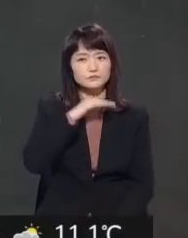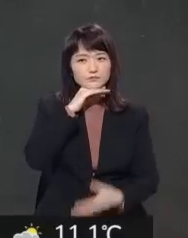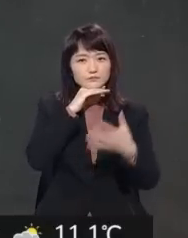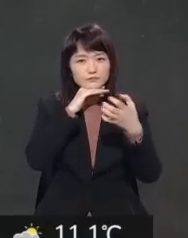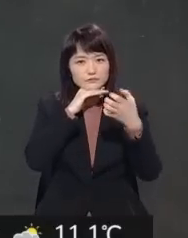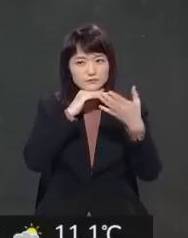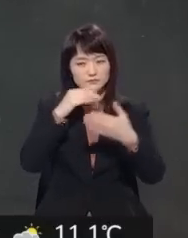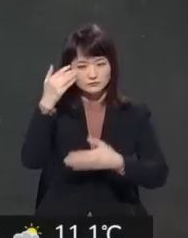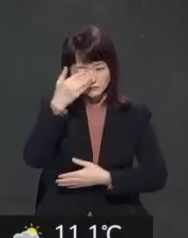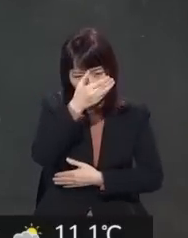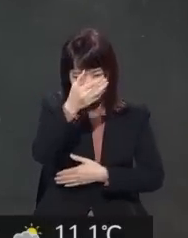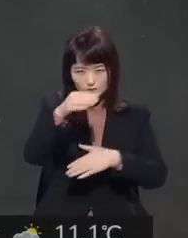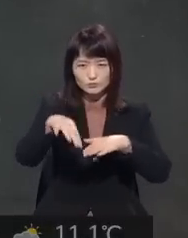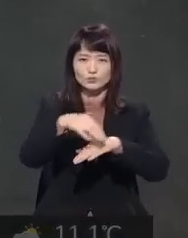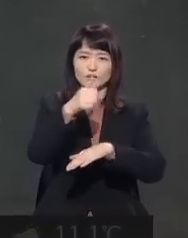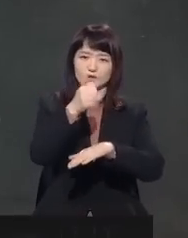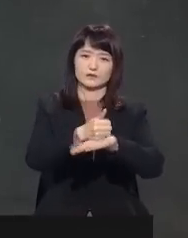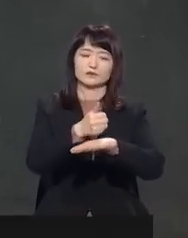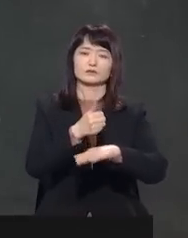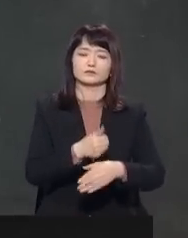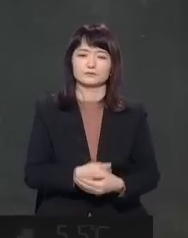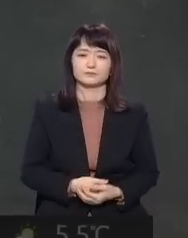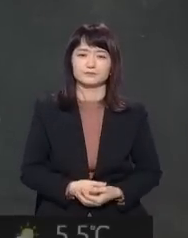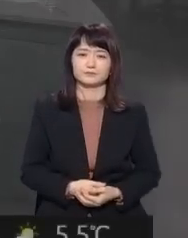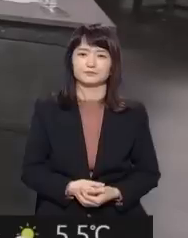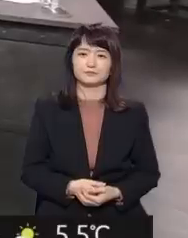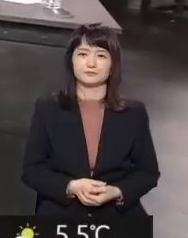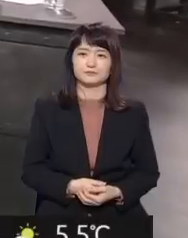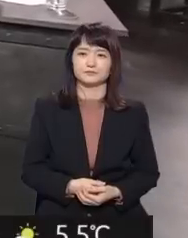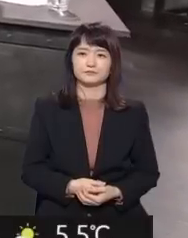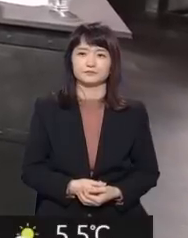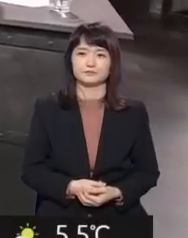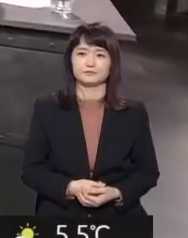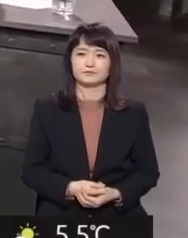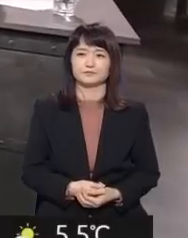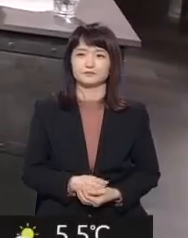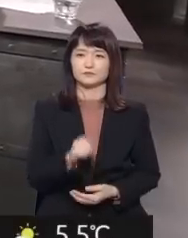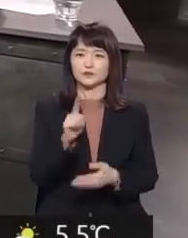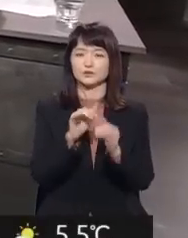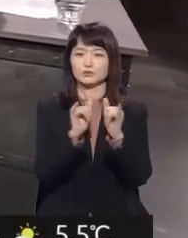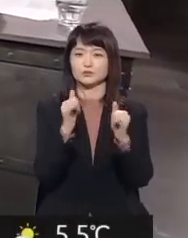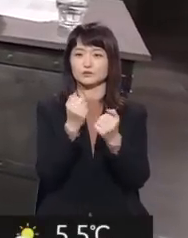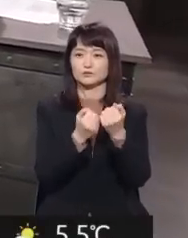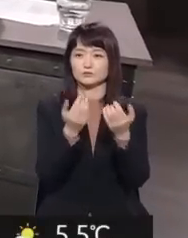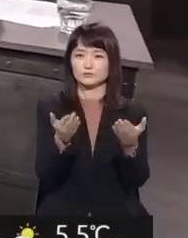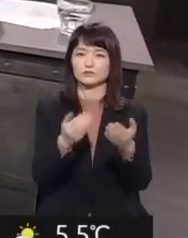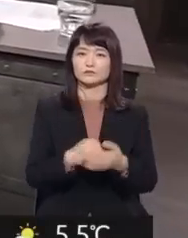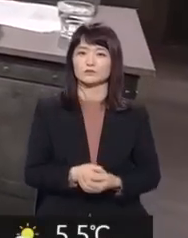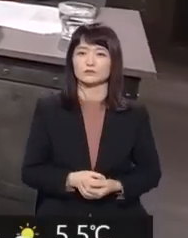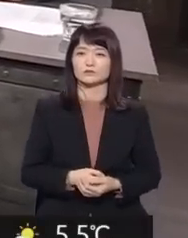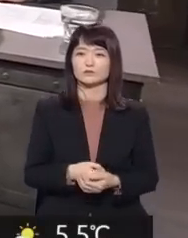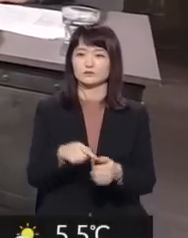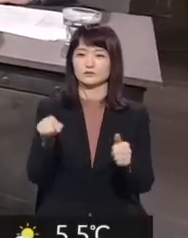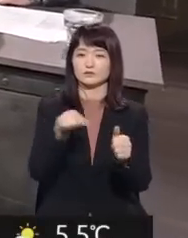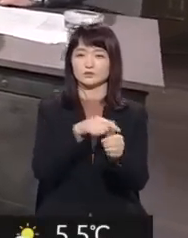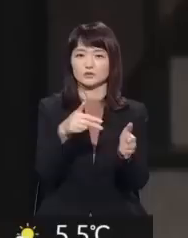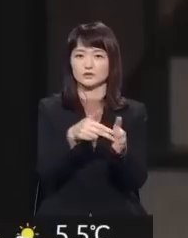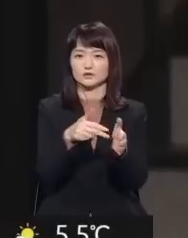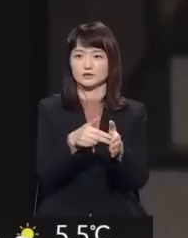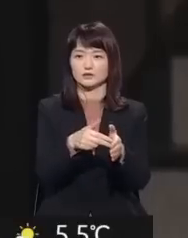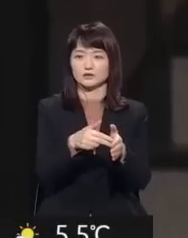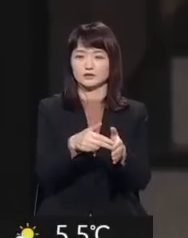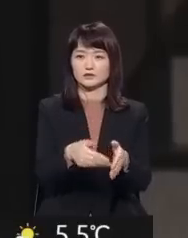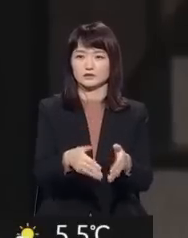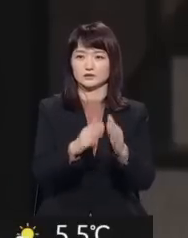99살 기부왕입니다 자 어떤 분인지 좀 설명해 주시죠 사실 아까 뭐 교육재단을 설립했다고